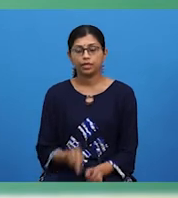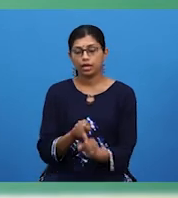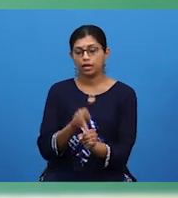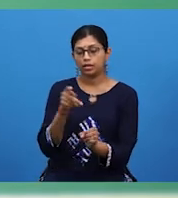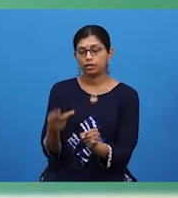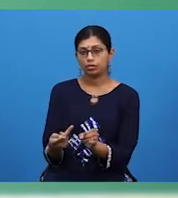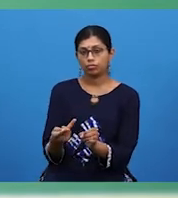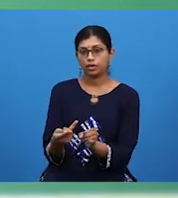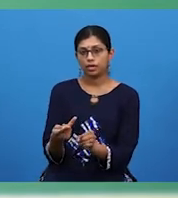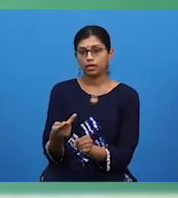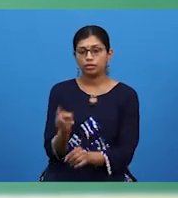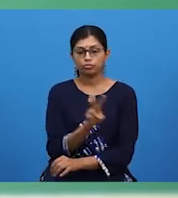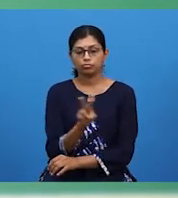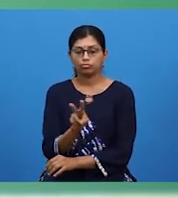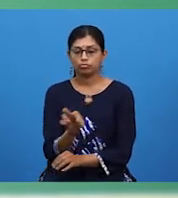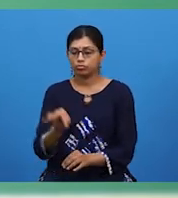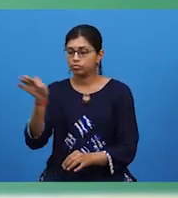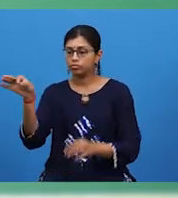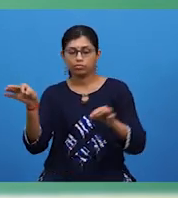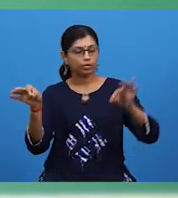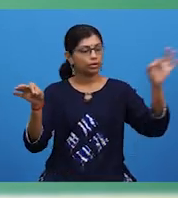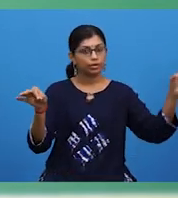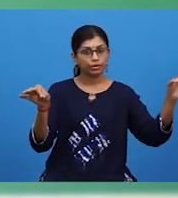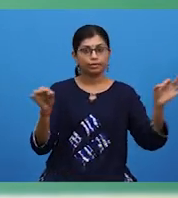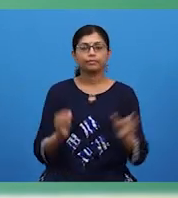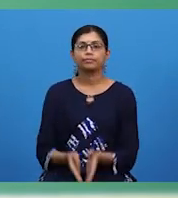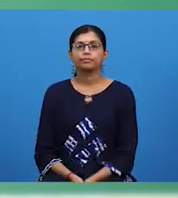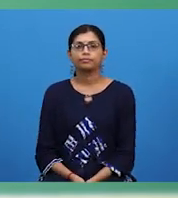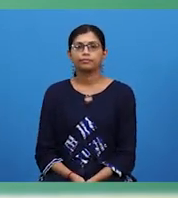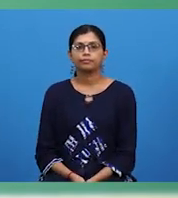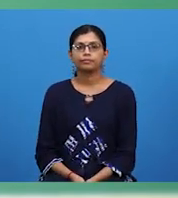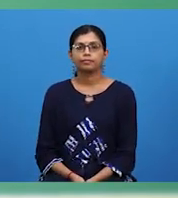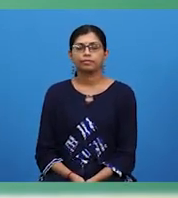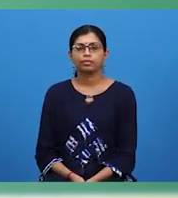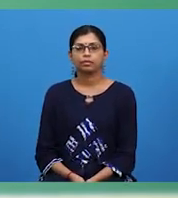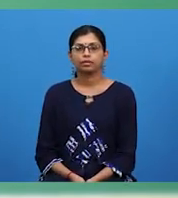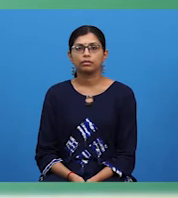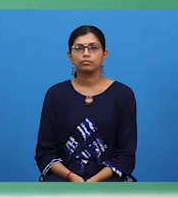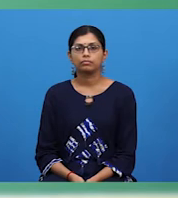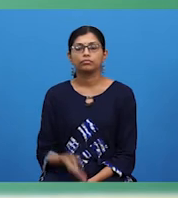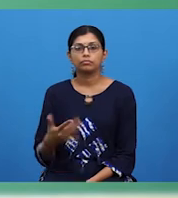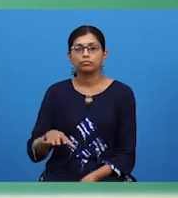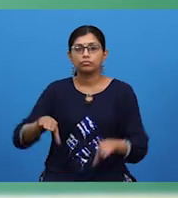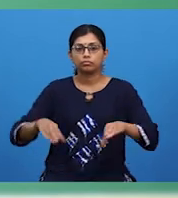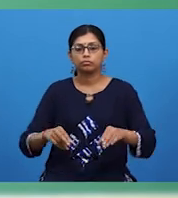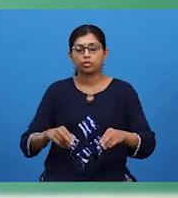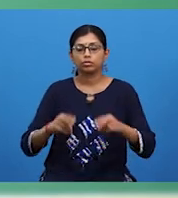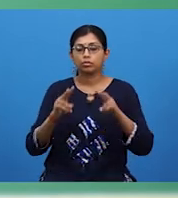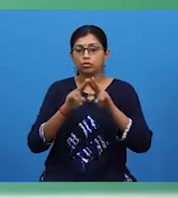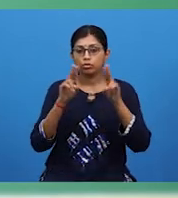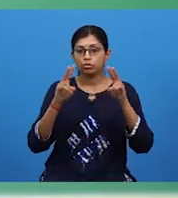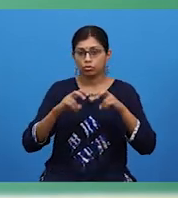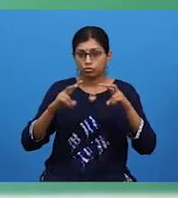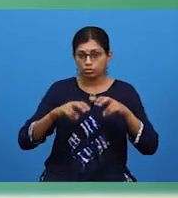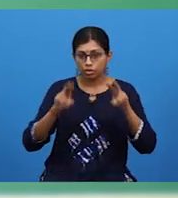sampel daripada kedua-dua tabung uji dan kita akan buat ujian kanji dan juga